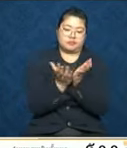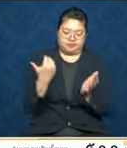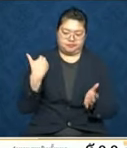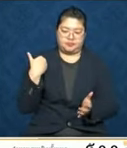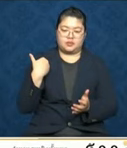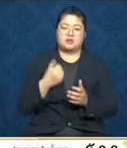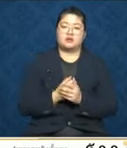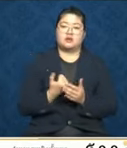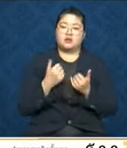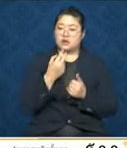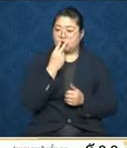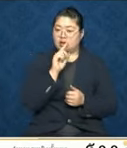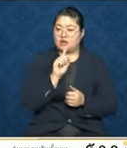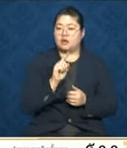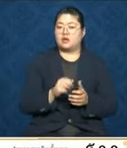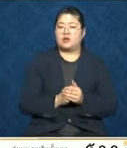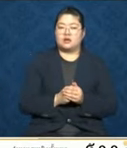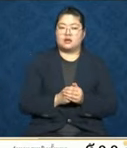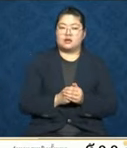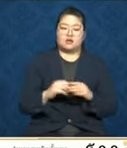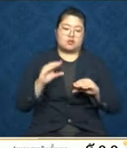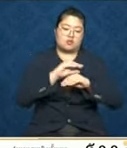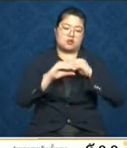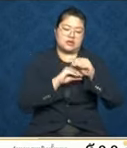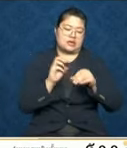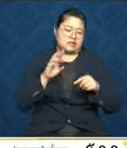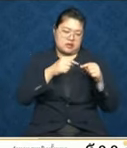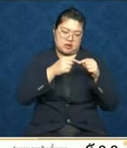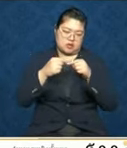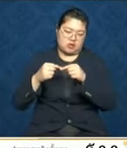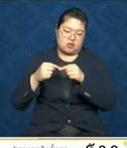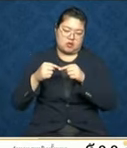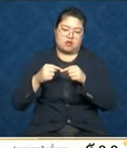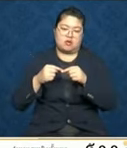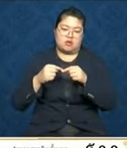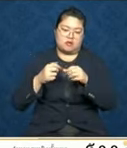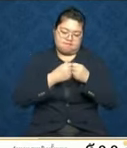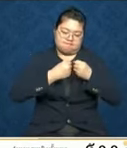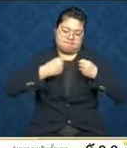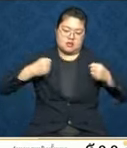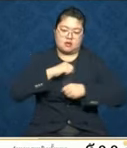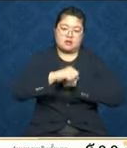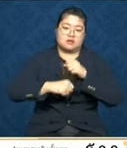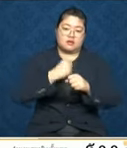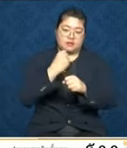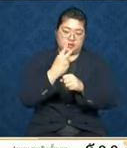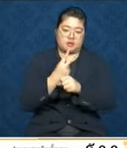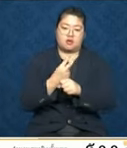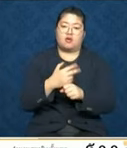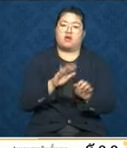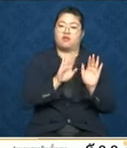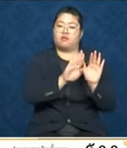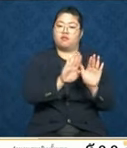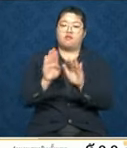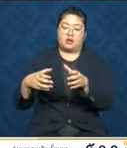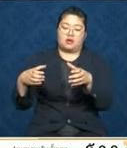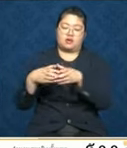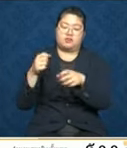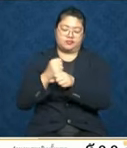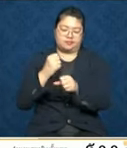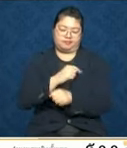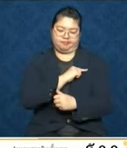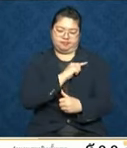ได้ข่าวว่าต่อสัญญาอีกแล้วนะครับ2ปีนะครับผมอยากฝากท่านประธานไปยังหน่วยงานที่เกี่ยวข้องรับผิ